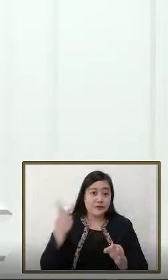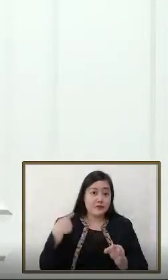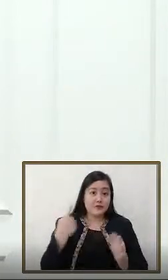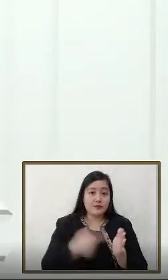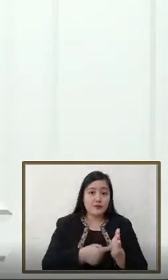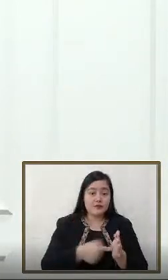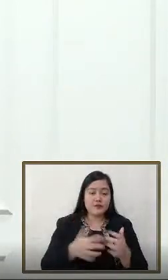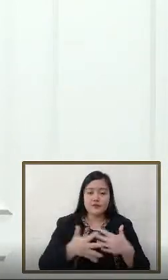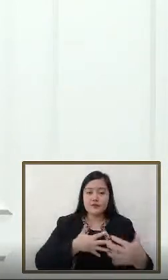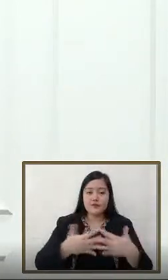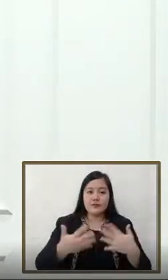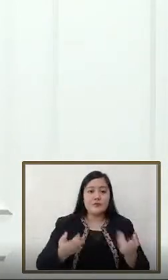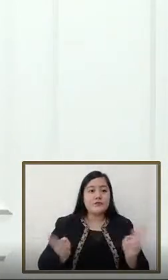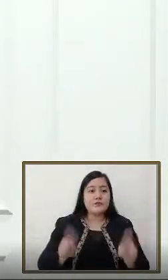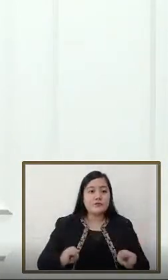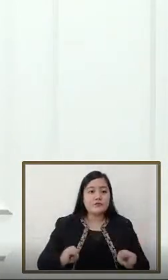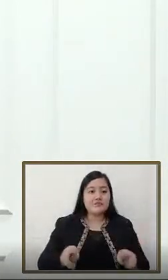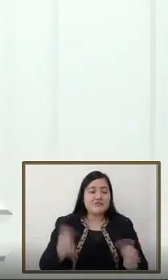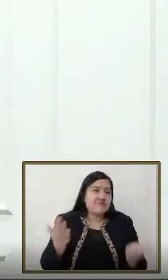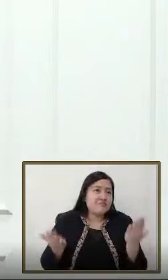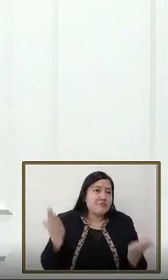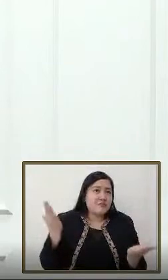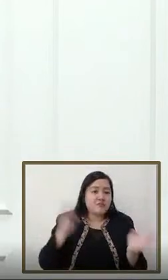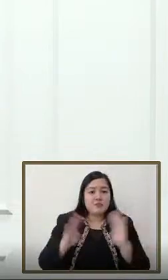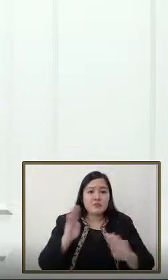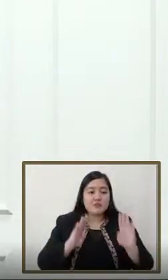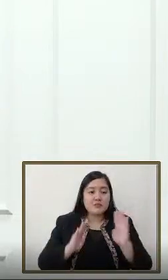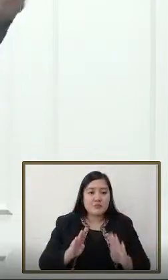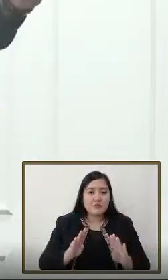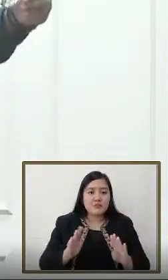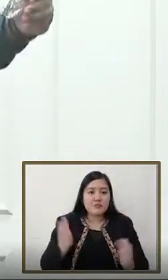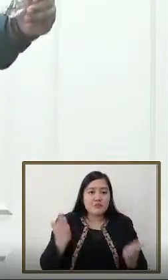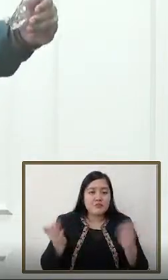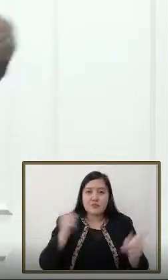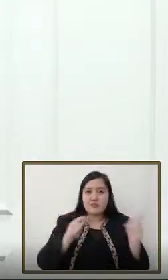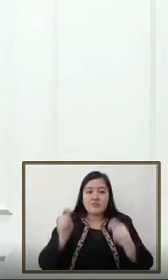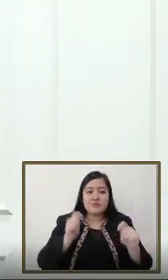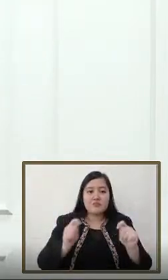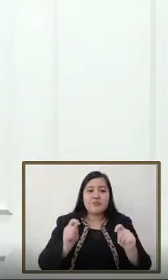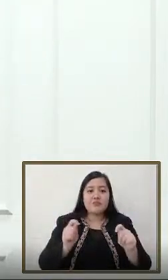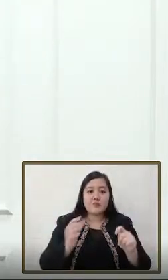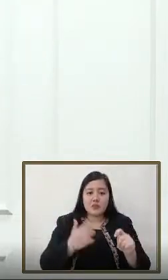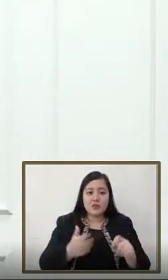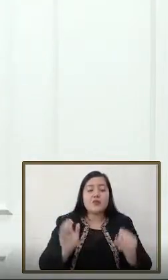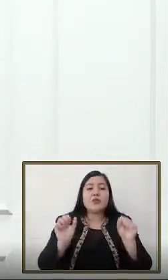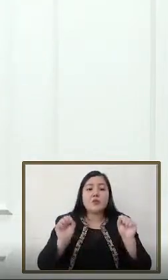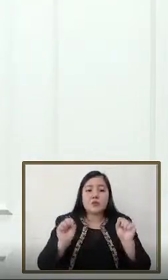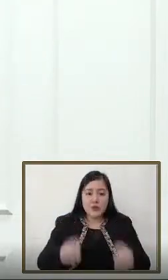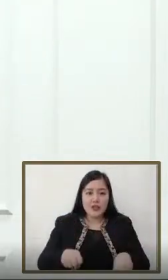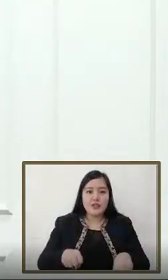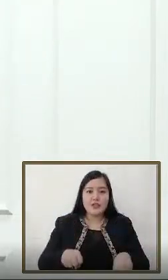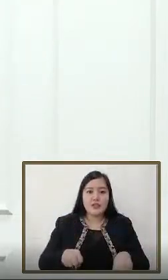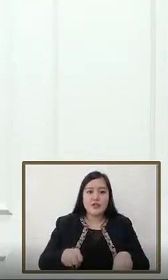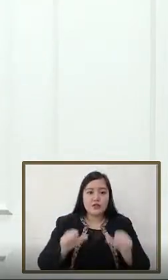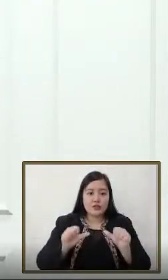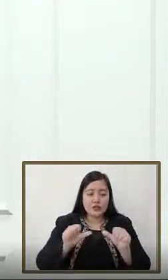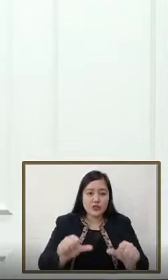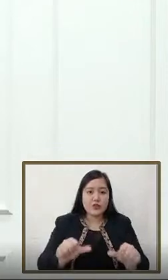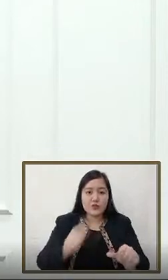happened na dumating sa'yo, problema, shortage sa buhay mo, makakayanan mo. Why? Meron kang wisdom na mula sa